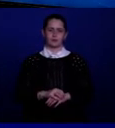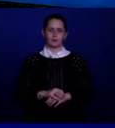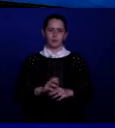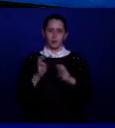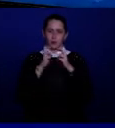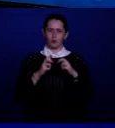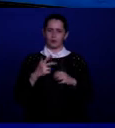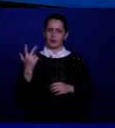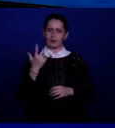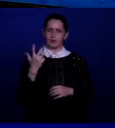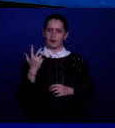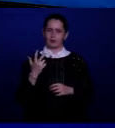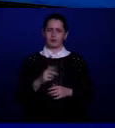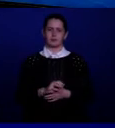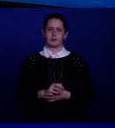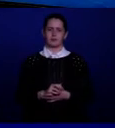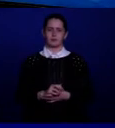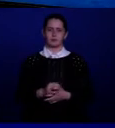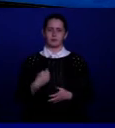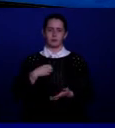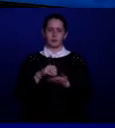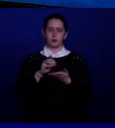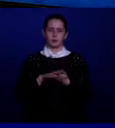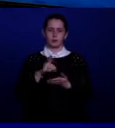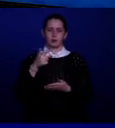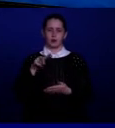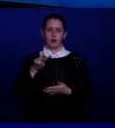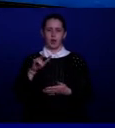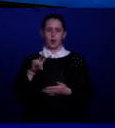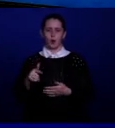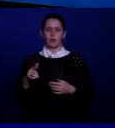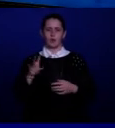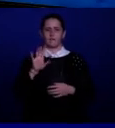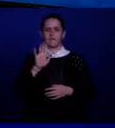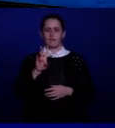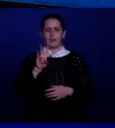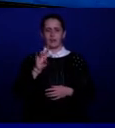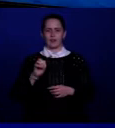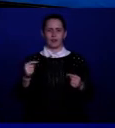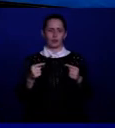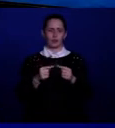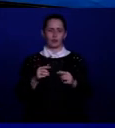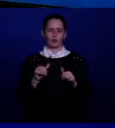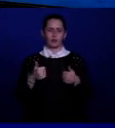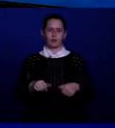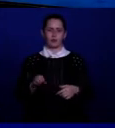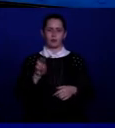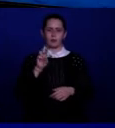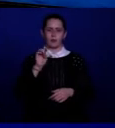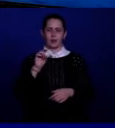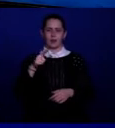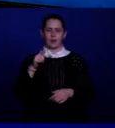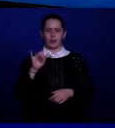Проведем третье исследование. Мы запишем глаголы в неопределенной форме. Берегу